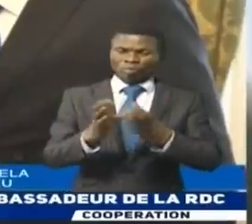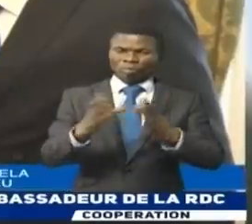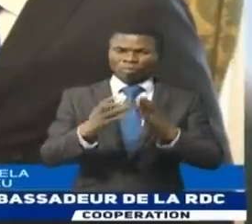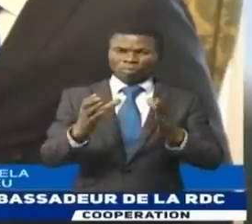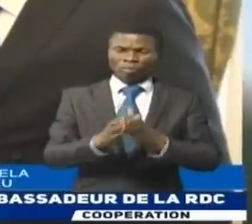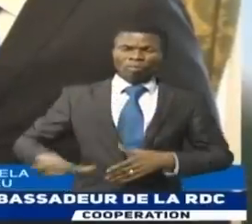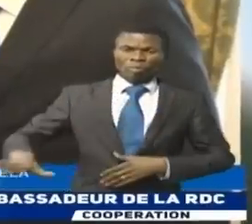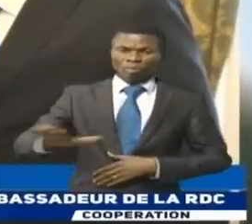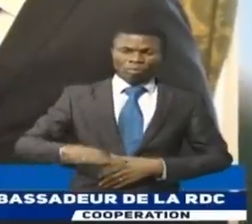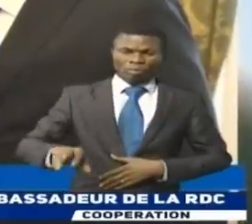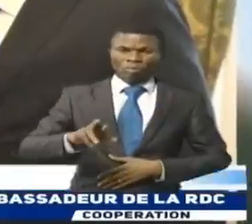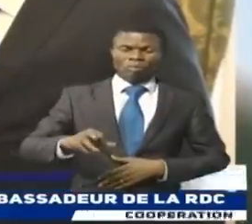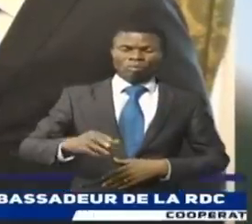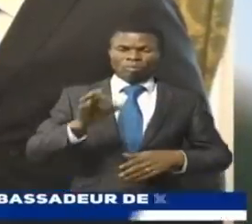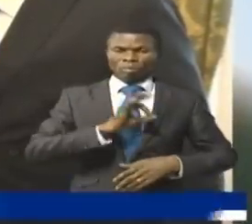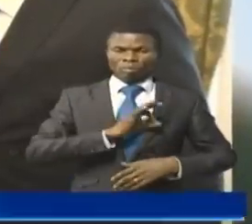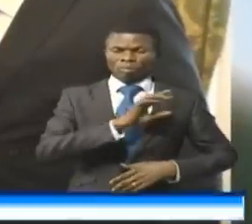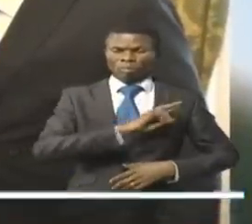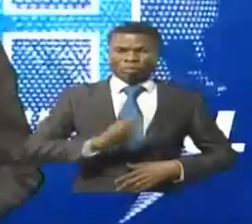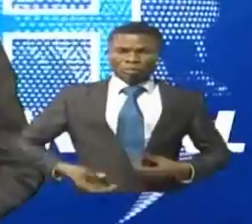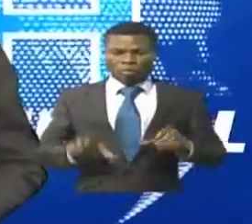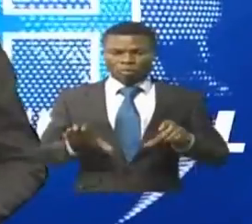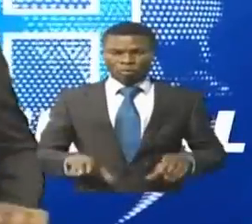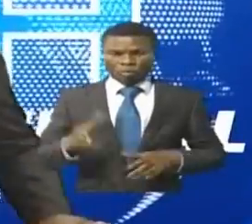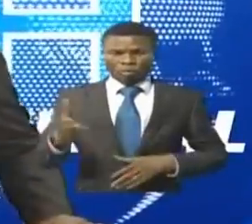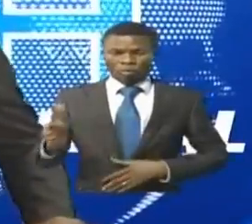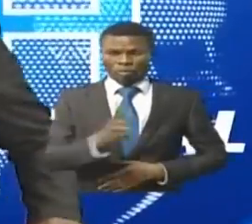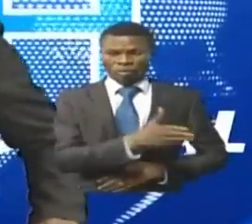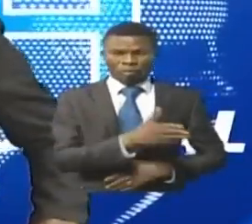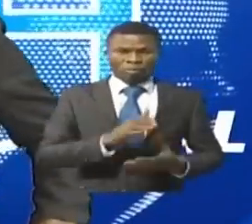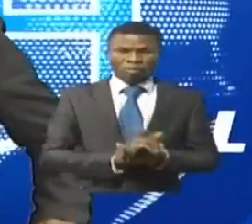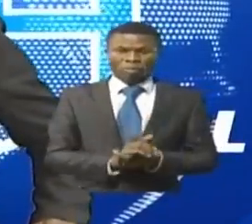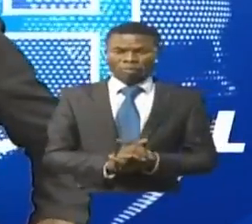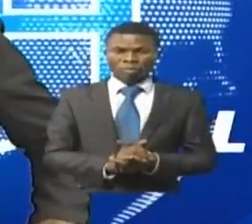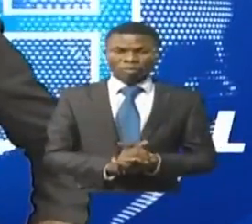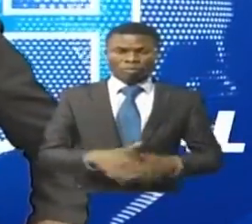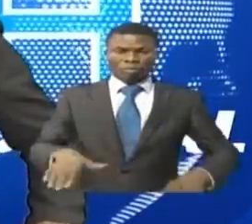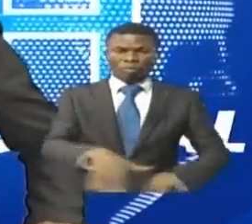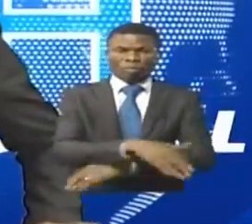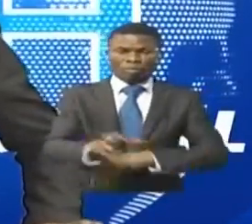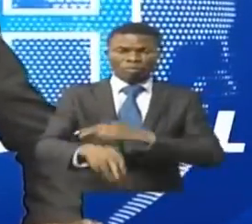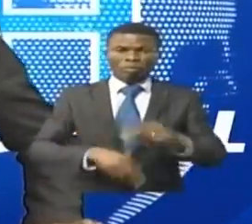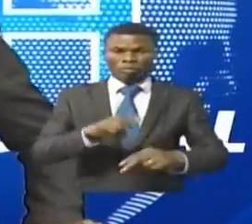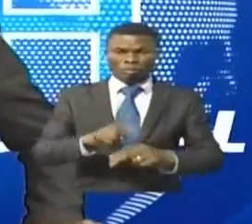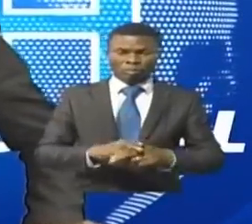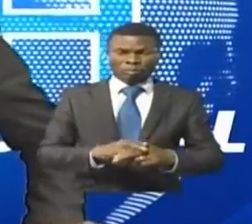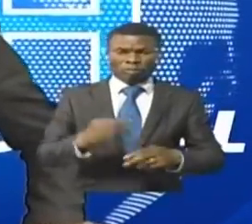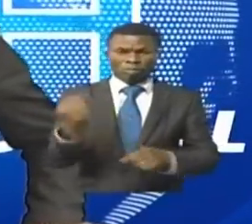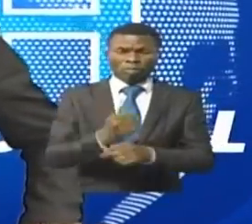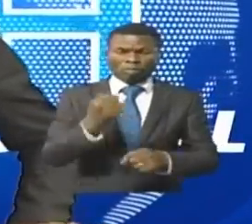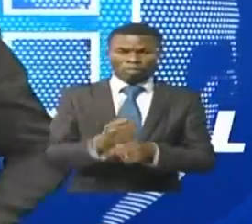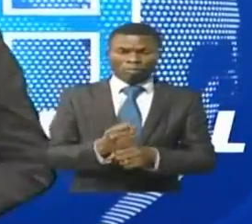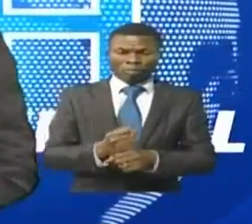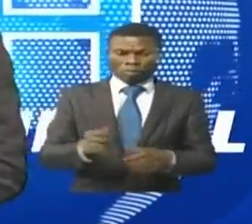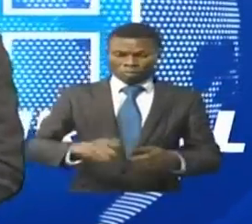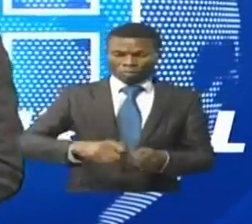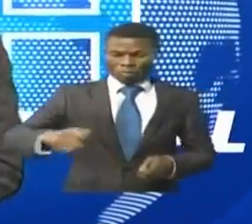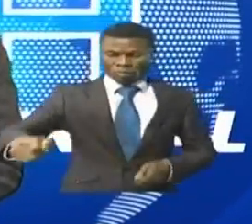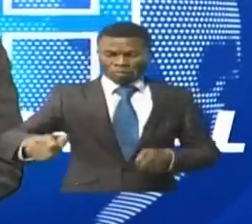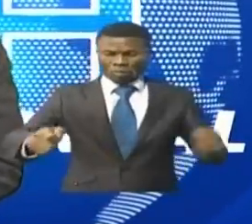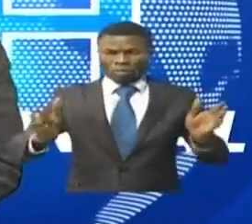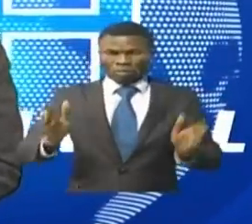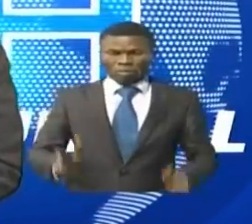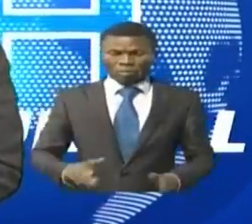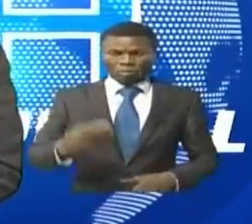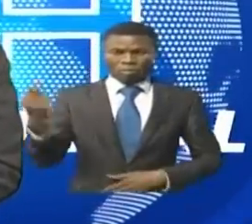le pays de Félix Antoine Tshisekedi. Et puis, loin des frontières nationales toujours, le métier des géomètres était au cœur du